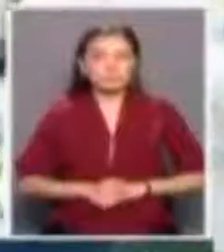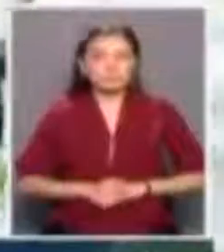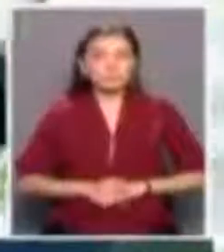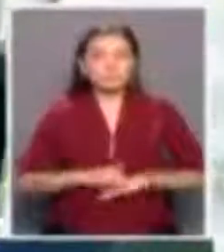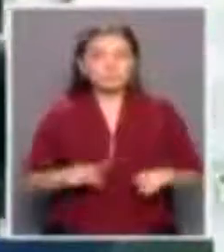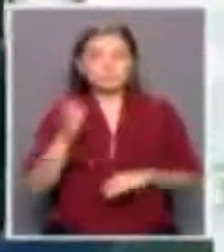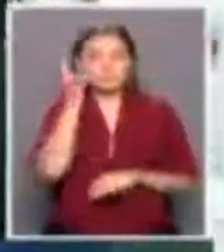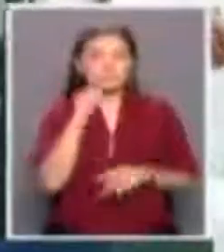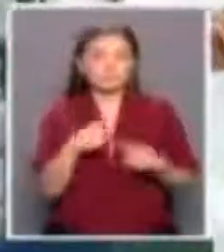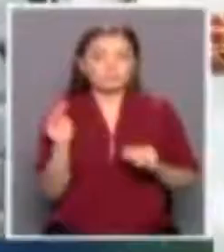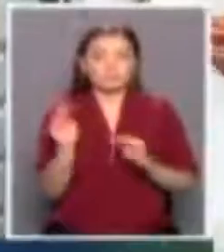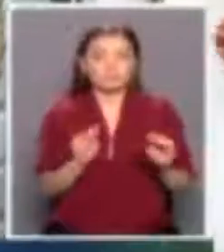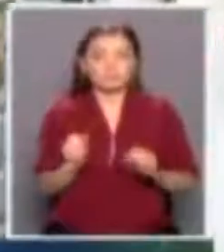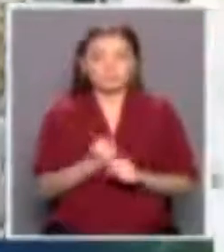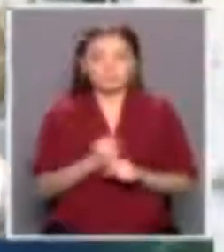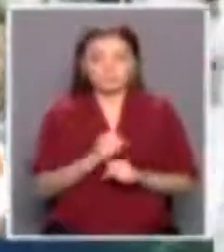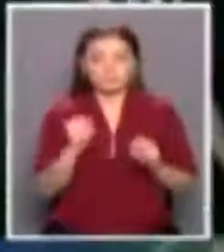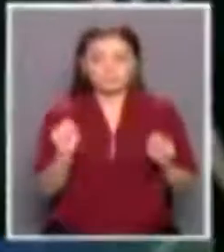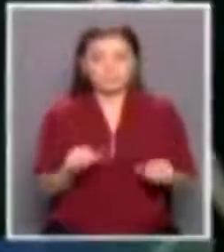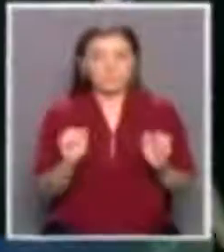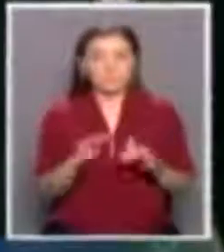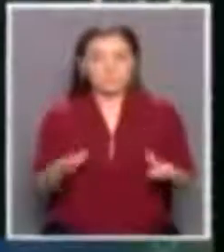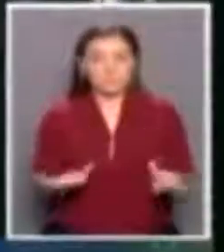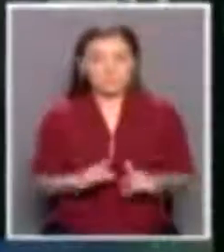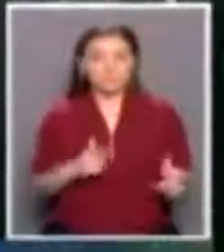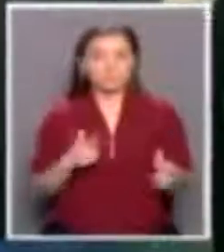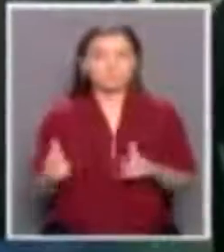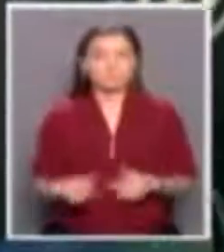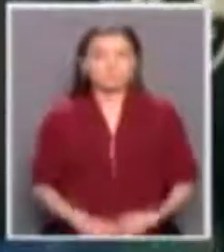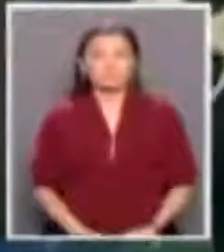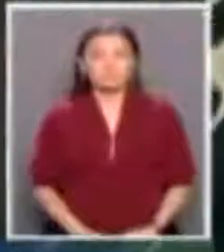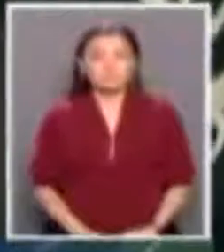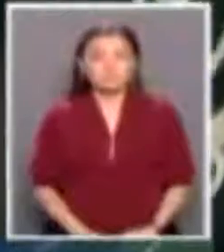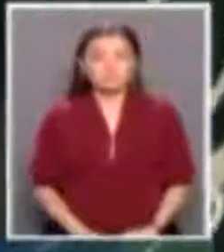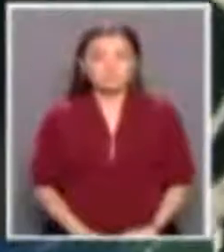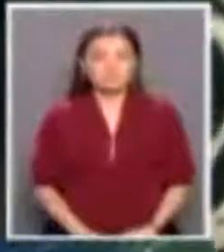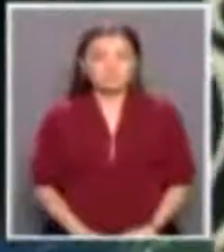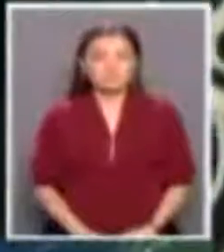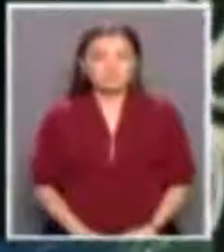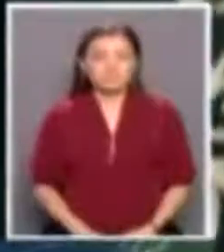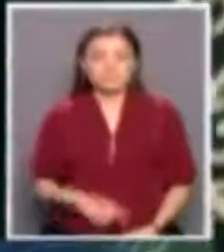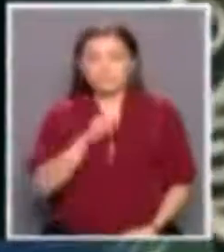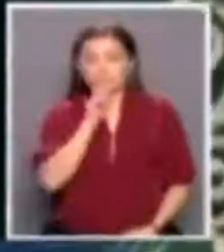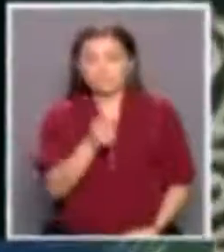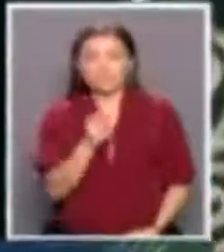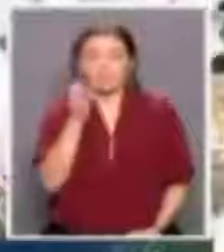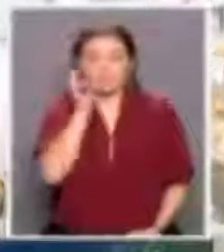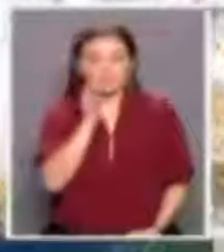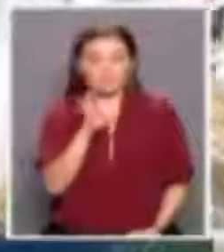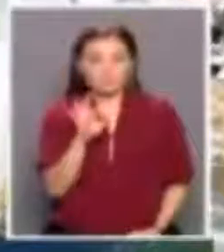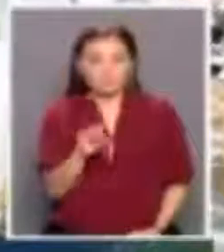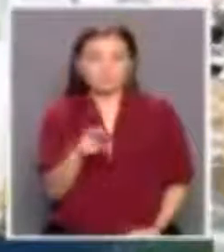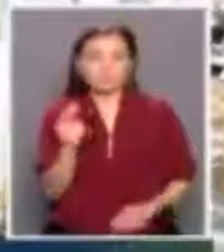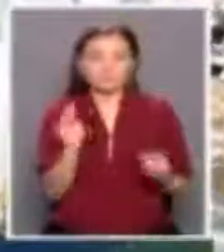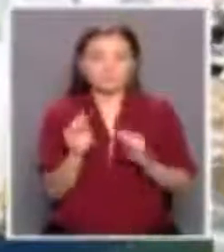Балаға жаңа жылға сыйлық, міне осындай шырша дайын болып қалды. Ішінде сюрпризі бар, тәтті шырыны бар,